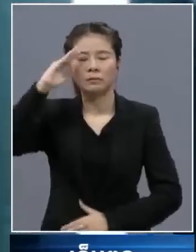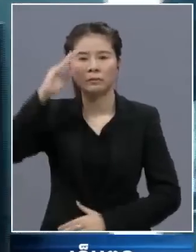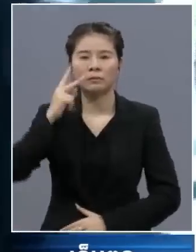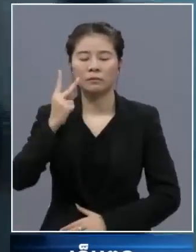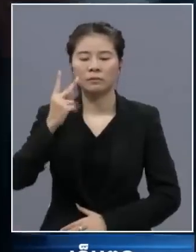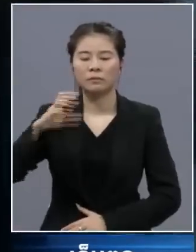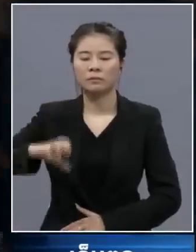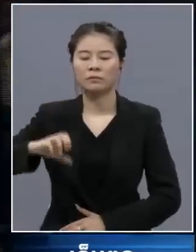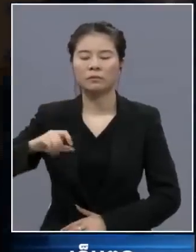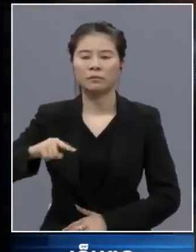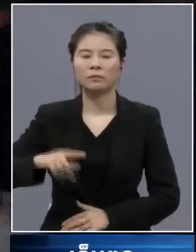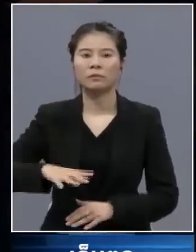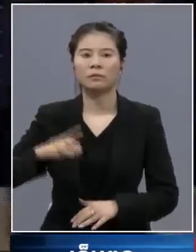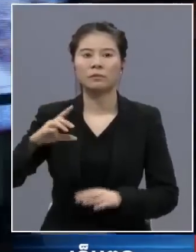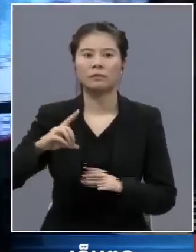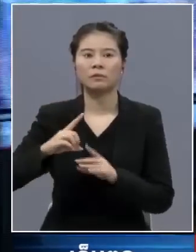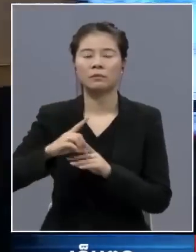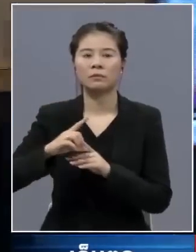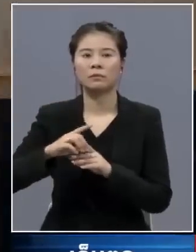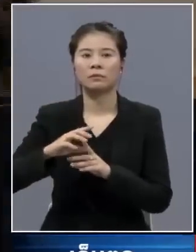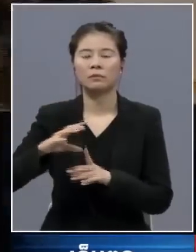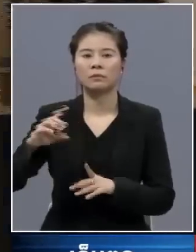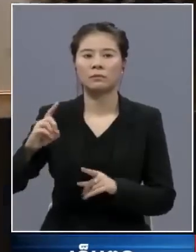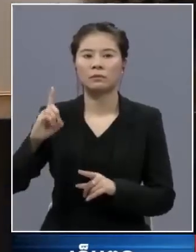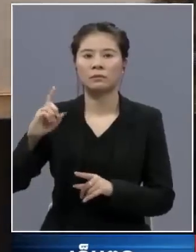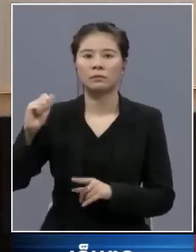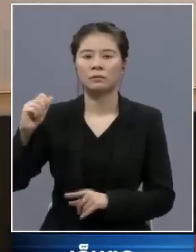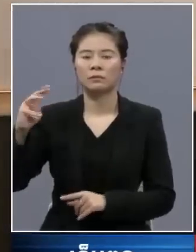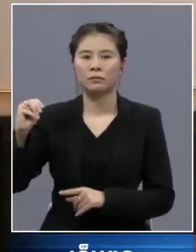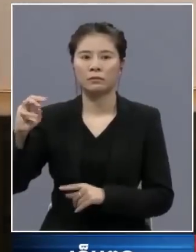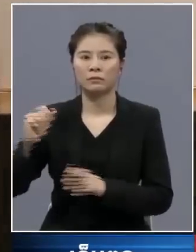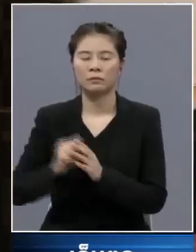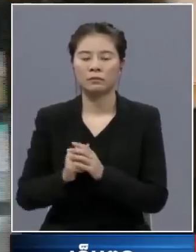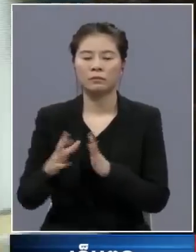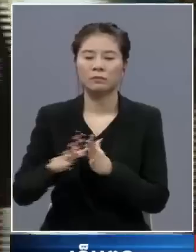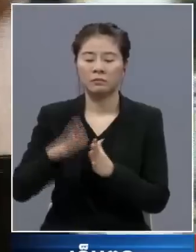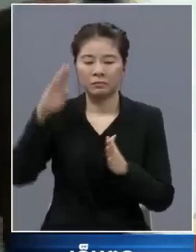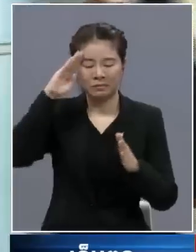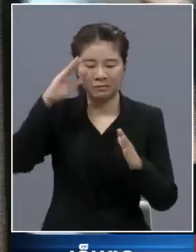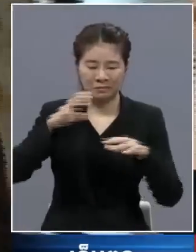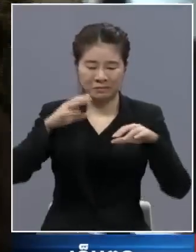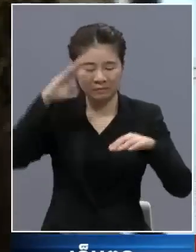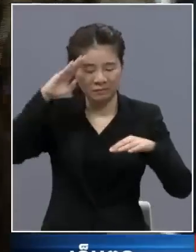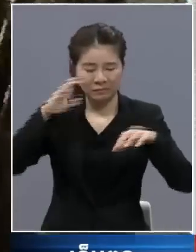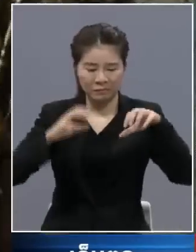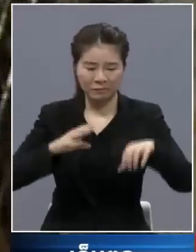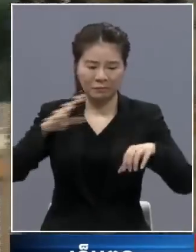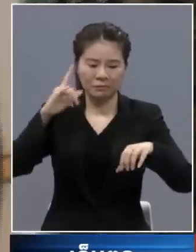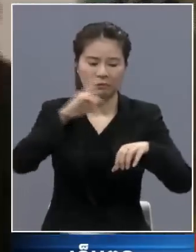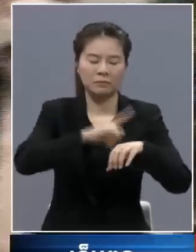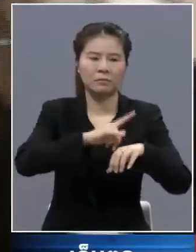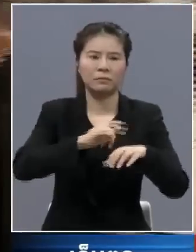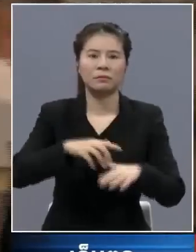6ดอนเมืองกรุงเทพนะครับแล้วก็จะไปลงที่ท่าอากาศยานทหารกองบิน46ที่อำเภอเมืองพิษณุโลกจ